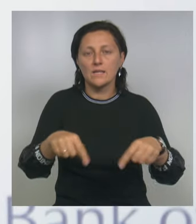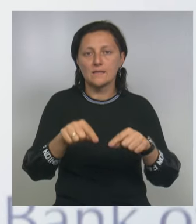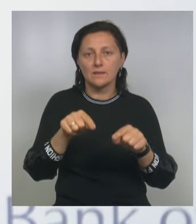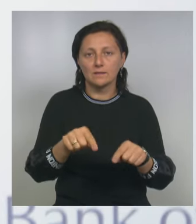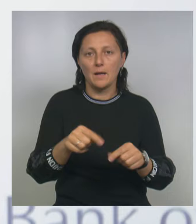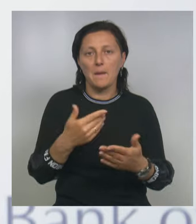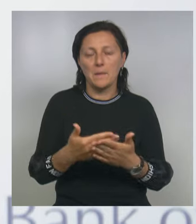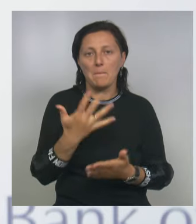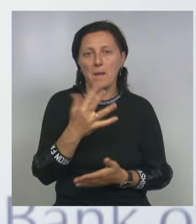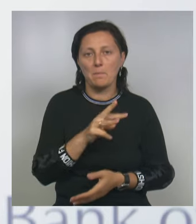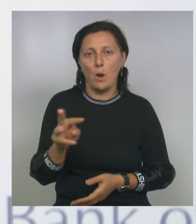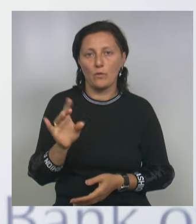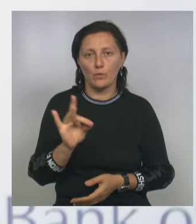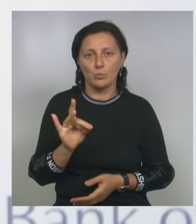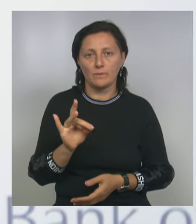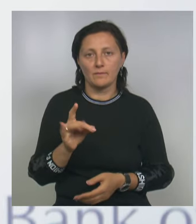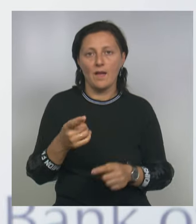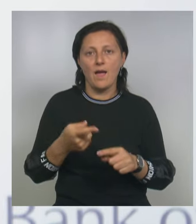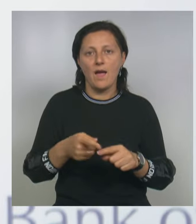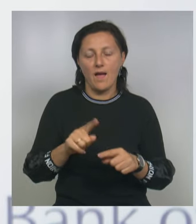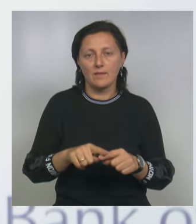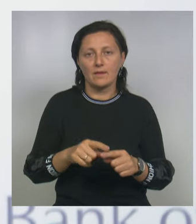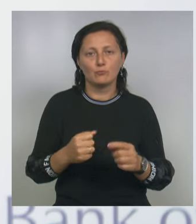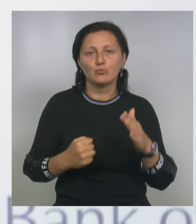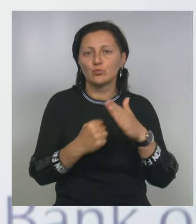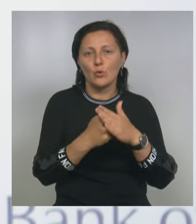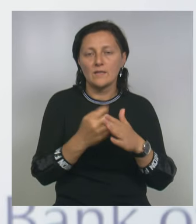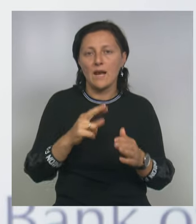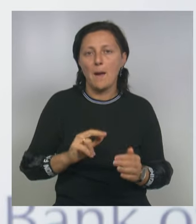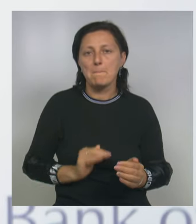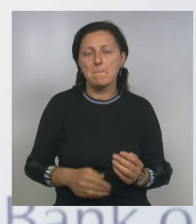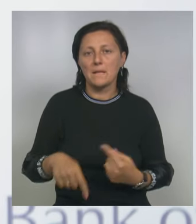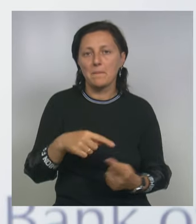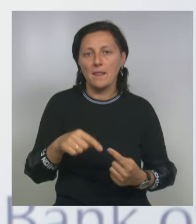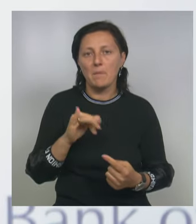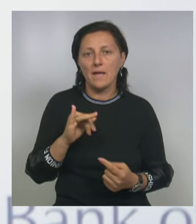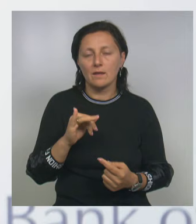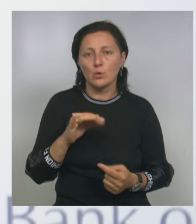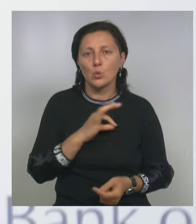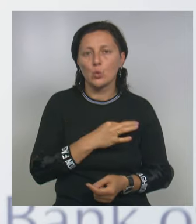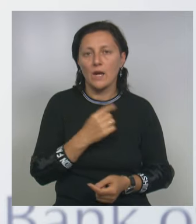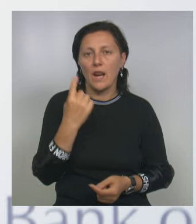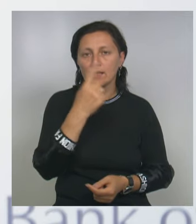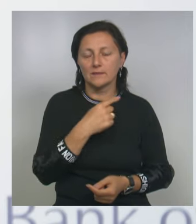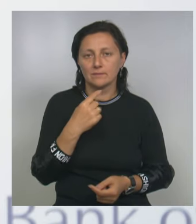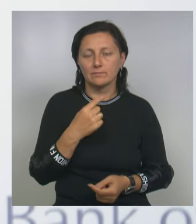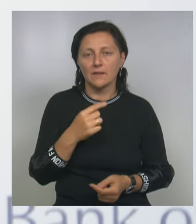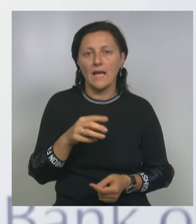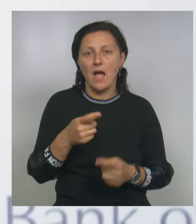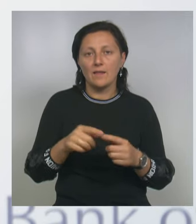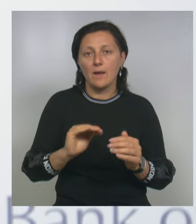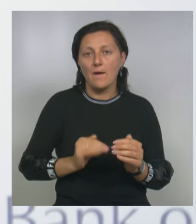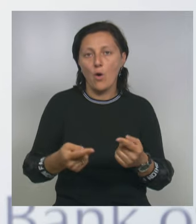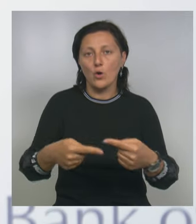равен 5 миллионов рублей. Это установленный лимит для предпринимателей и юридических лиц. По информации микрофинансовых организаций,